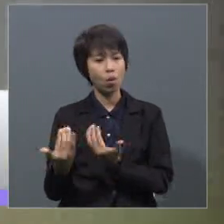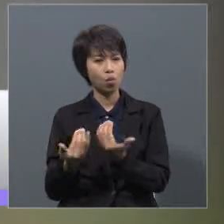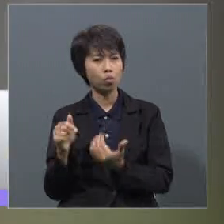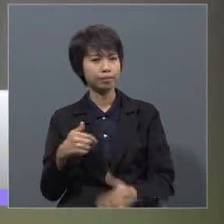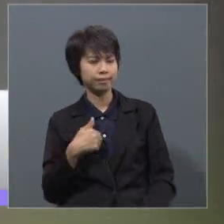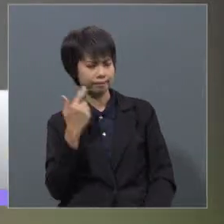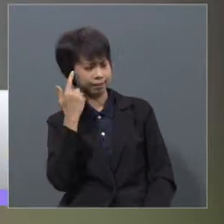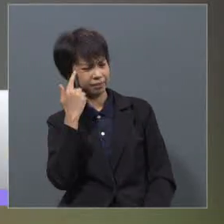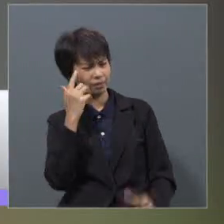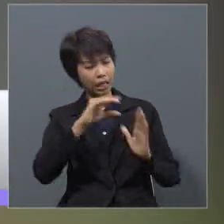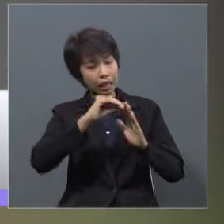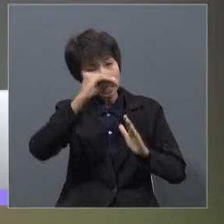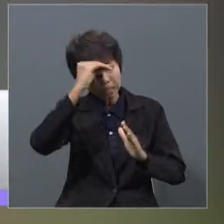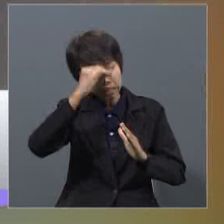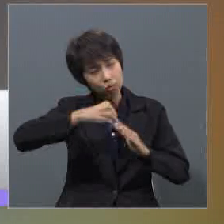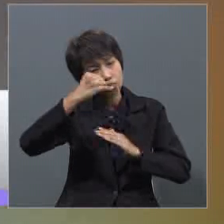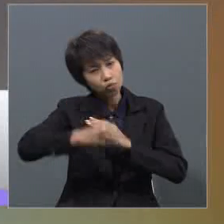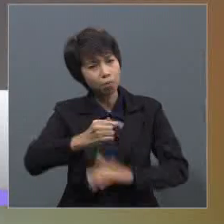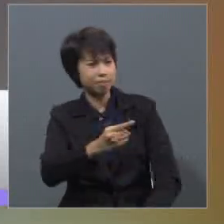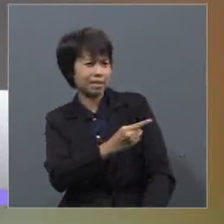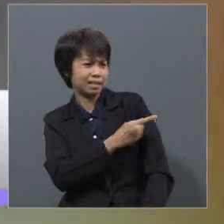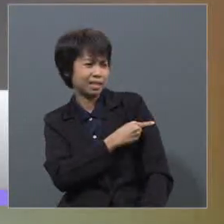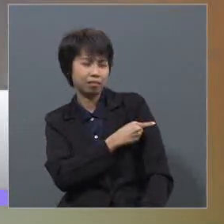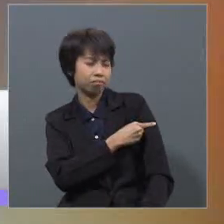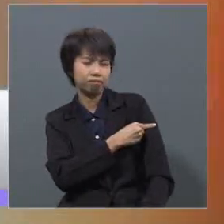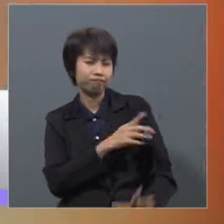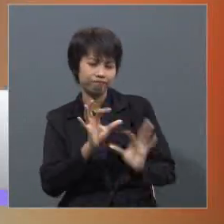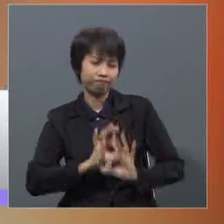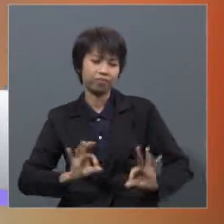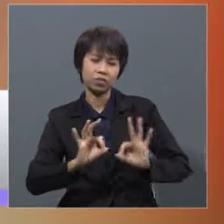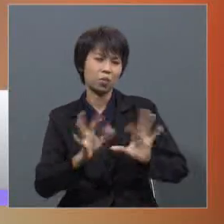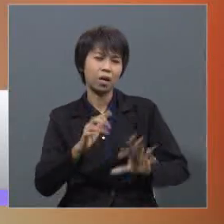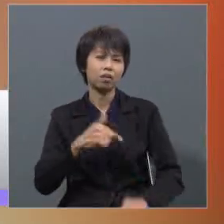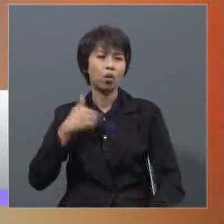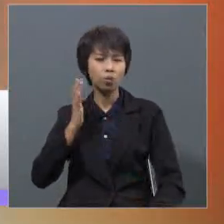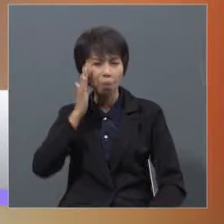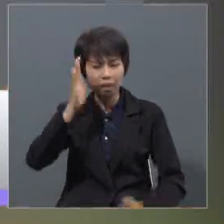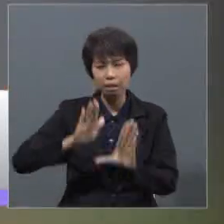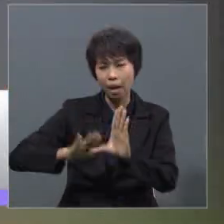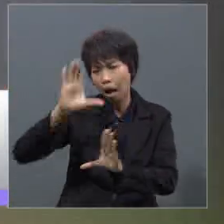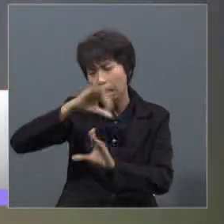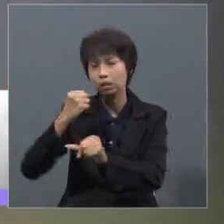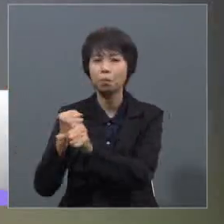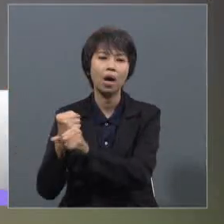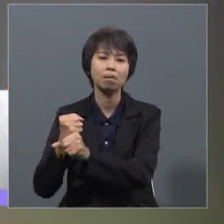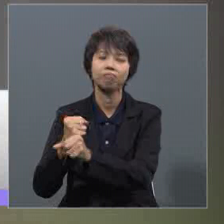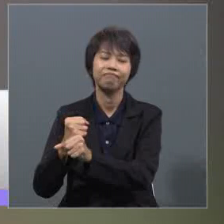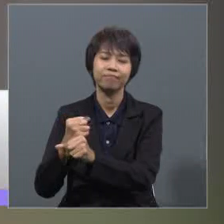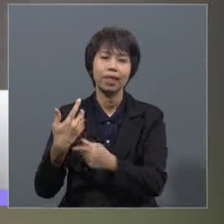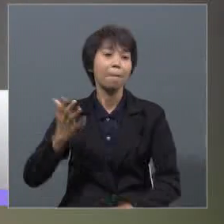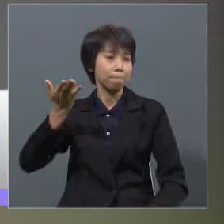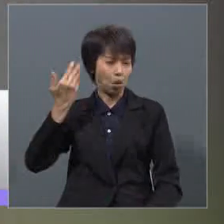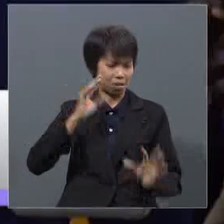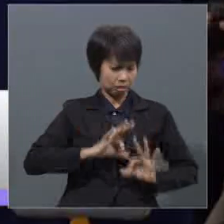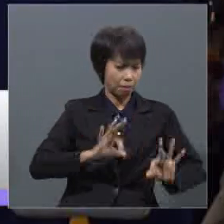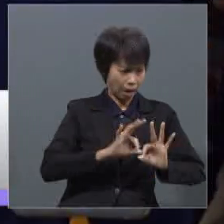เรียนจนจบปริญญาตรีหรือสูงกว่าเนี่ยไม่สำคัญต่อการสมัครงานในอนาคตอีกต่อไปแล้วคือเมื่อก่อนเนี่ยเด็กๆอาจจะมองแบบนี้แต่ผู้